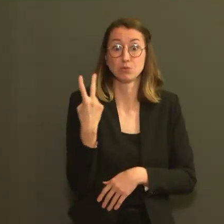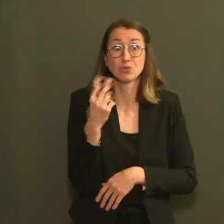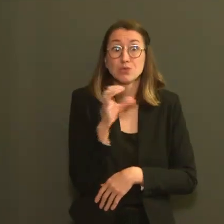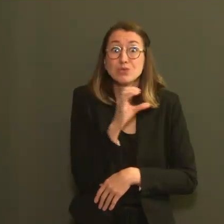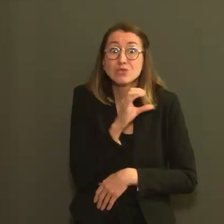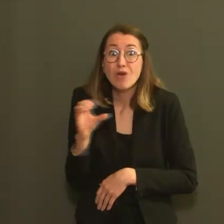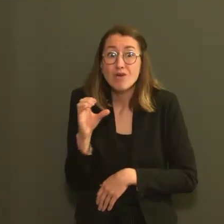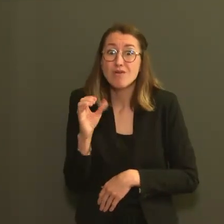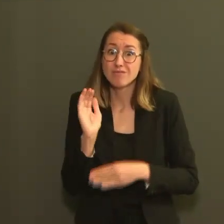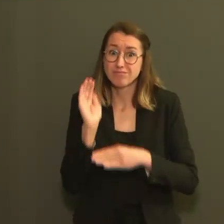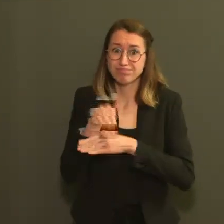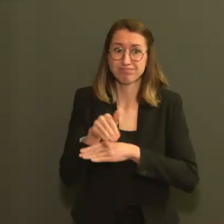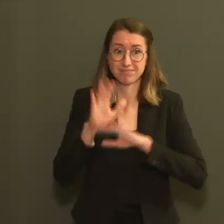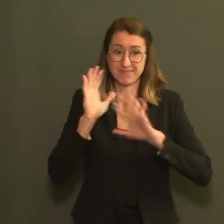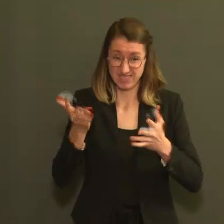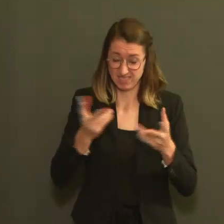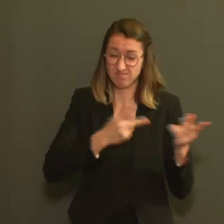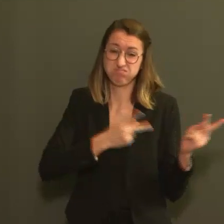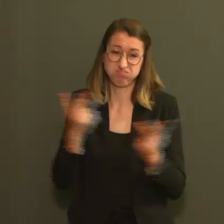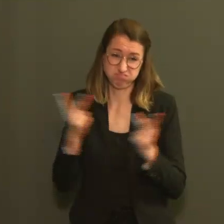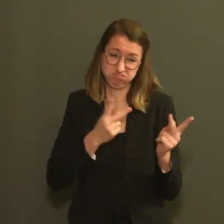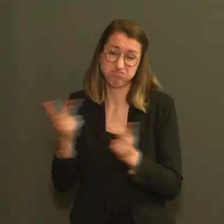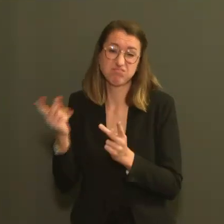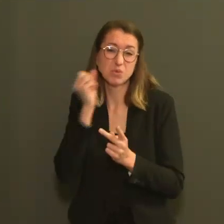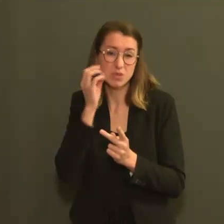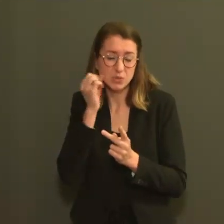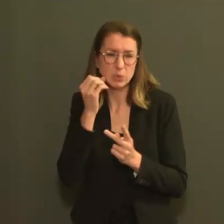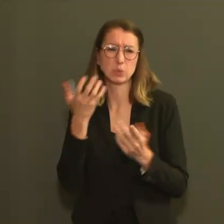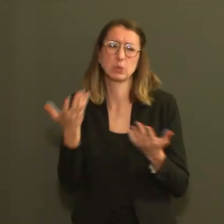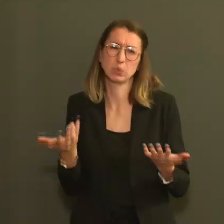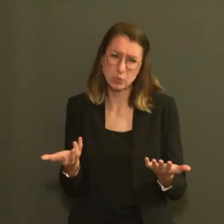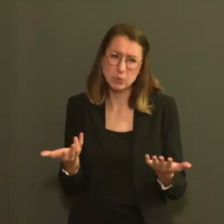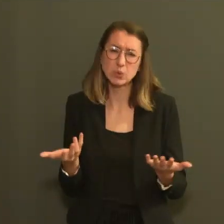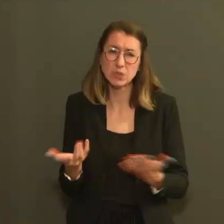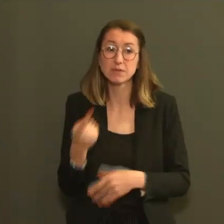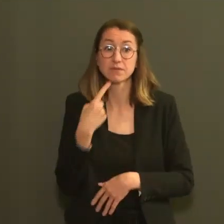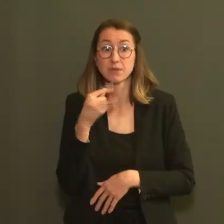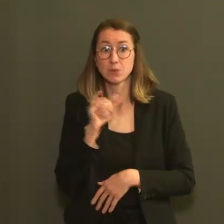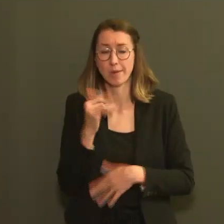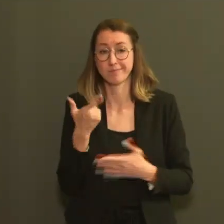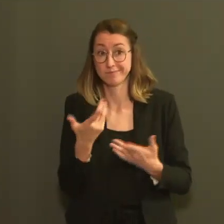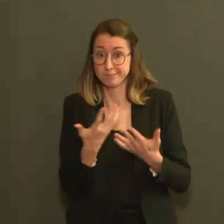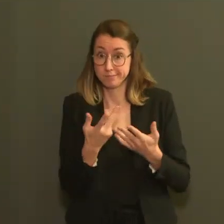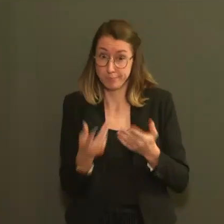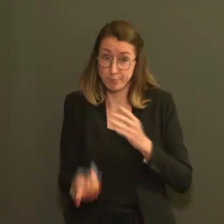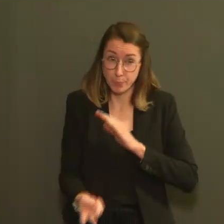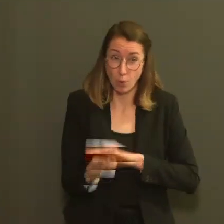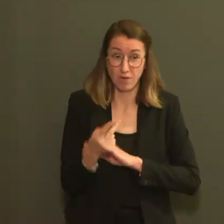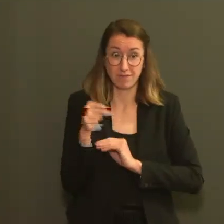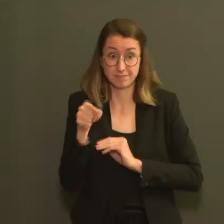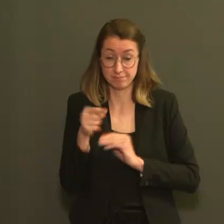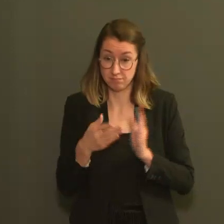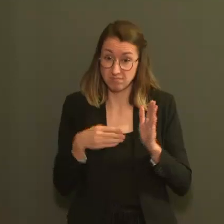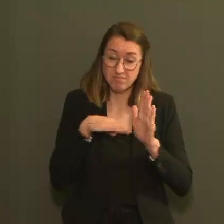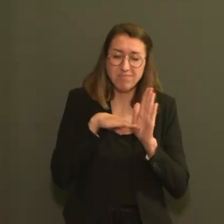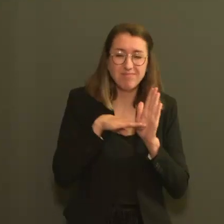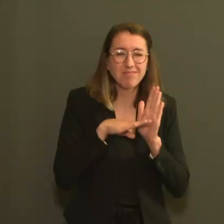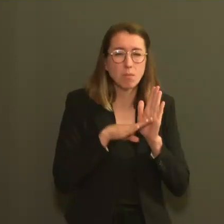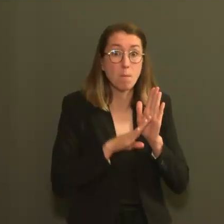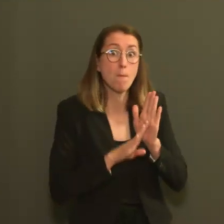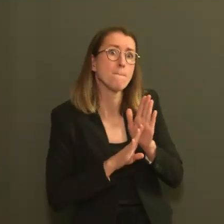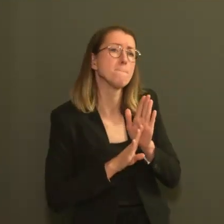jour. Cela montre la puissance de cette croissance exponentielle dont vous avez déjà parlé, qui commence